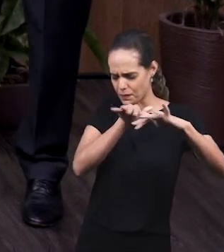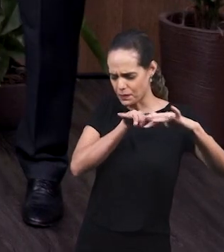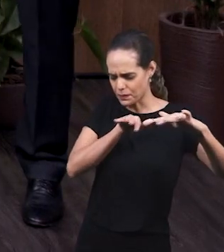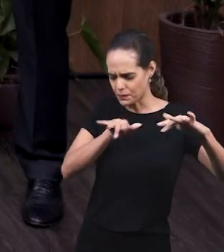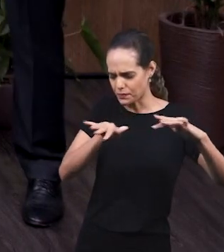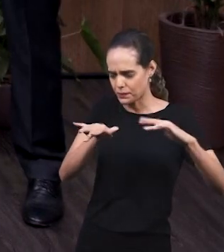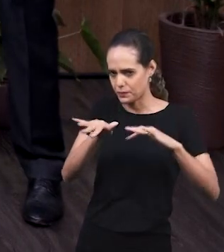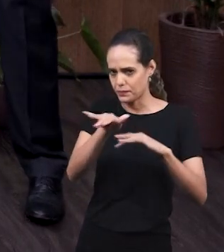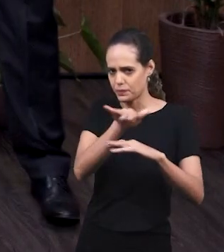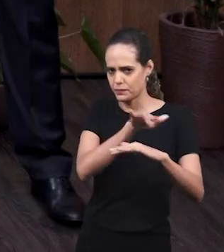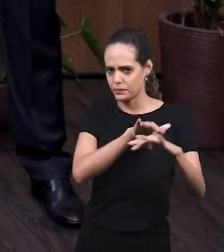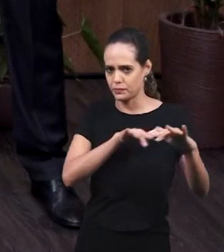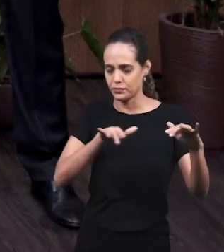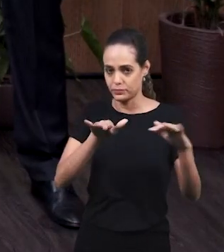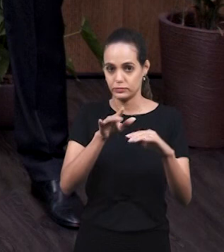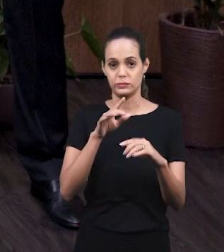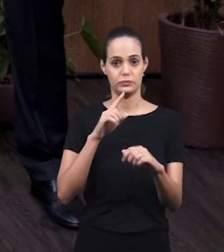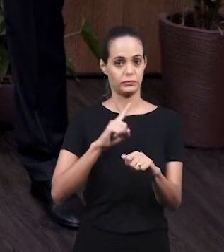Quand